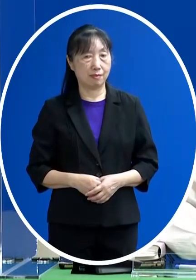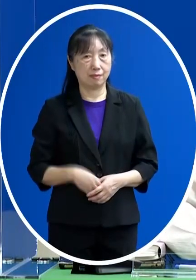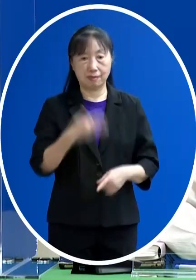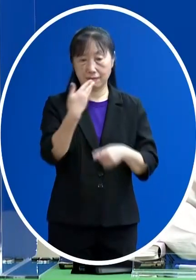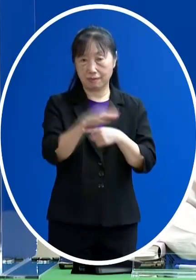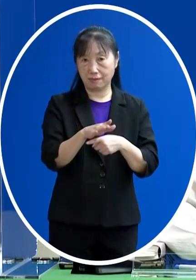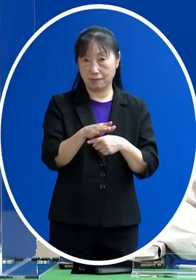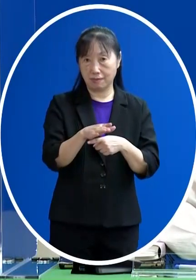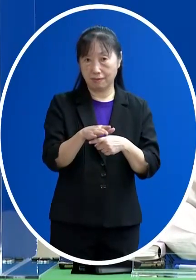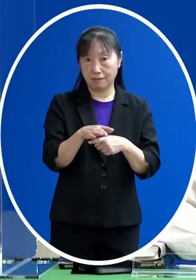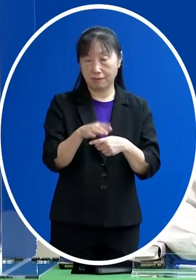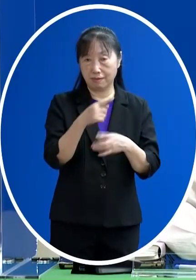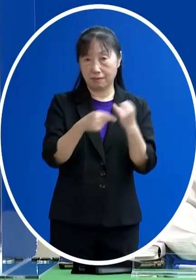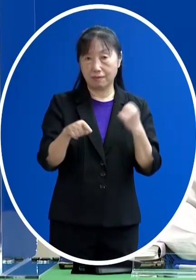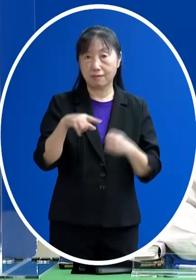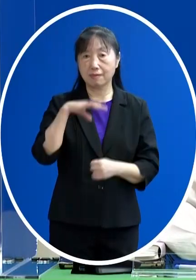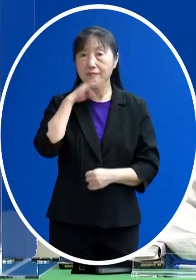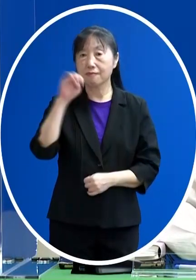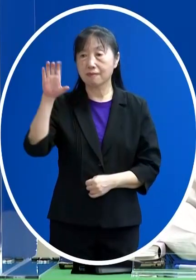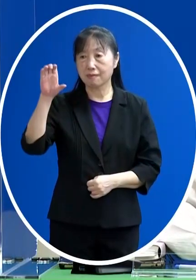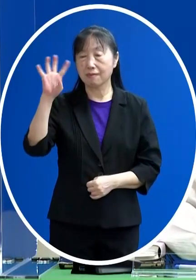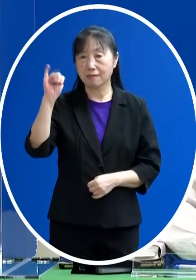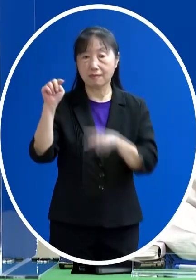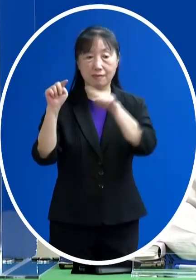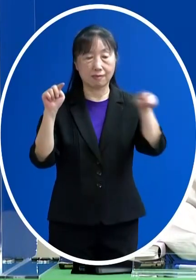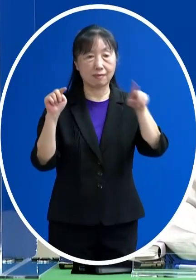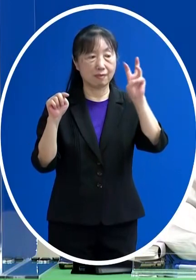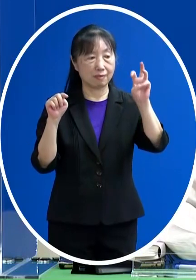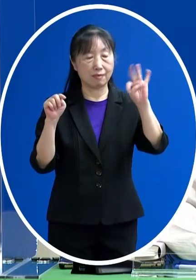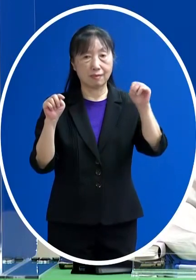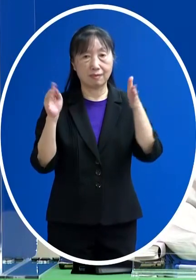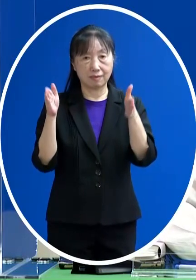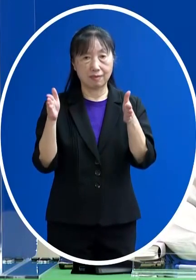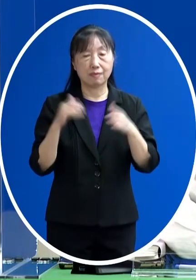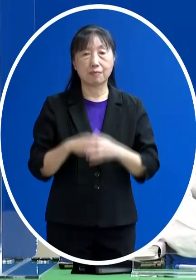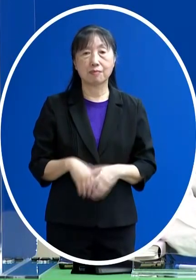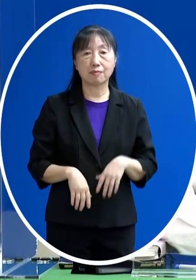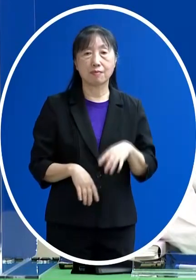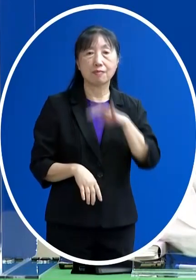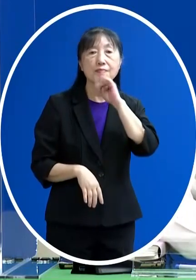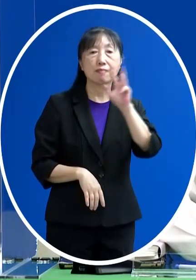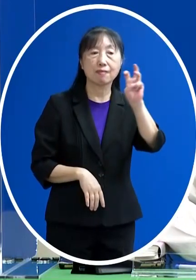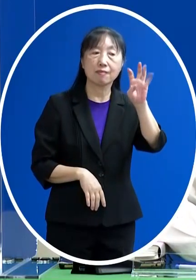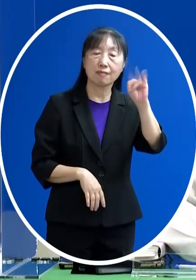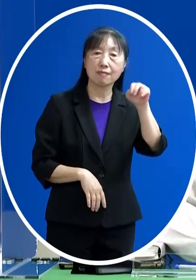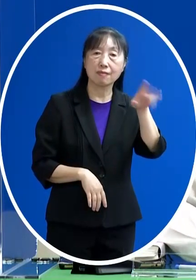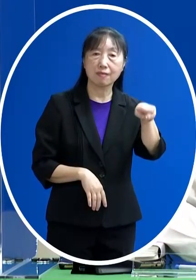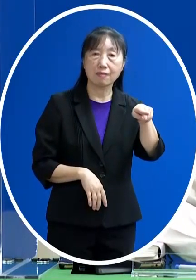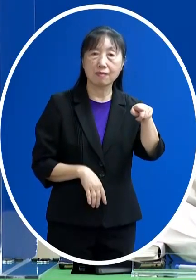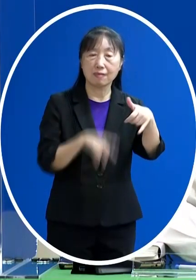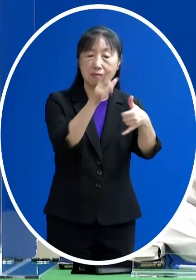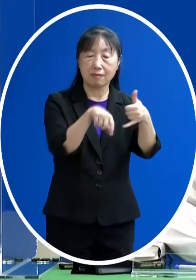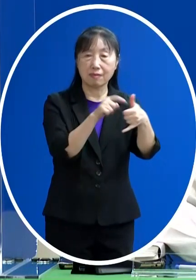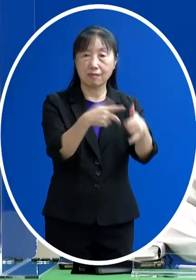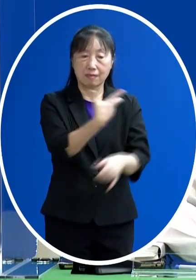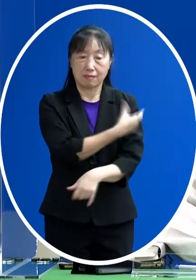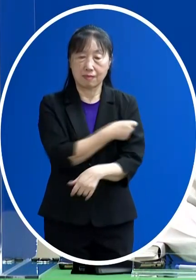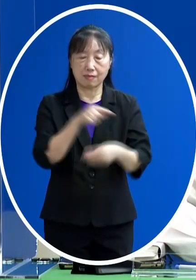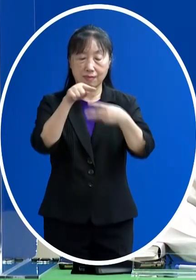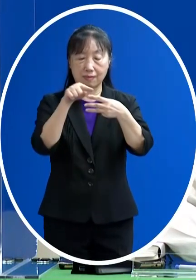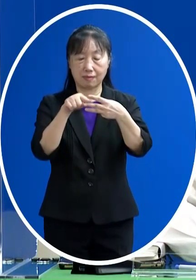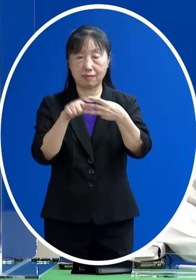死亡的个案从这个90多岁到30多岁哈的年龄层，那30多岁的这一位是有接种三剂疫